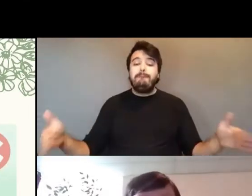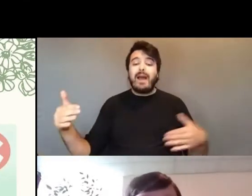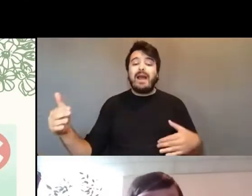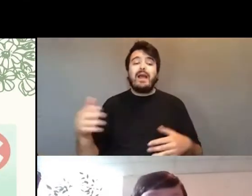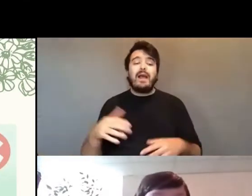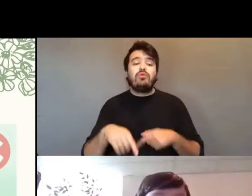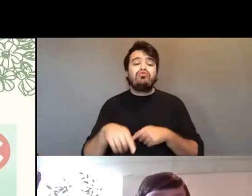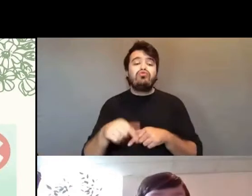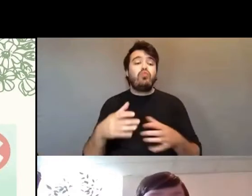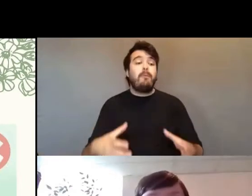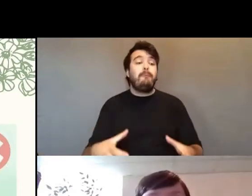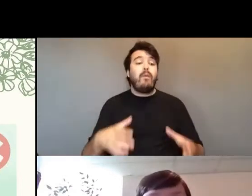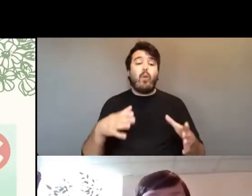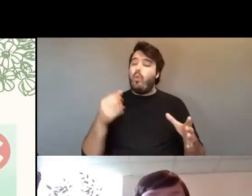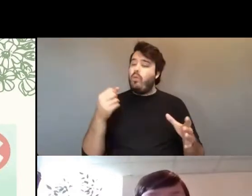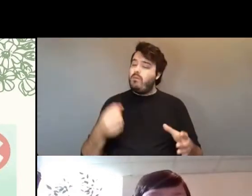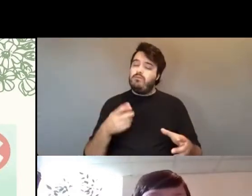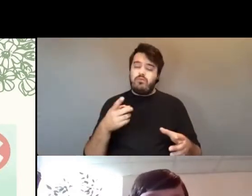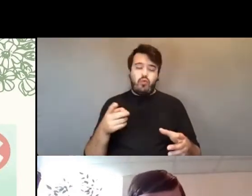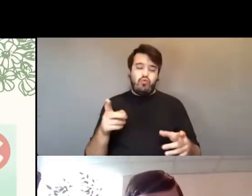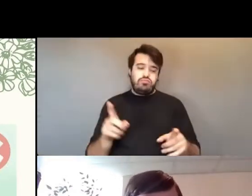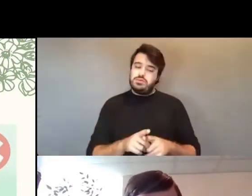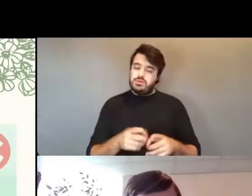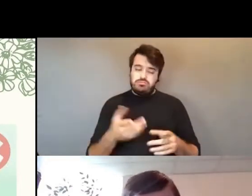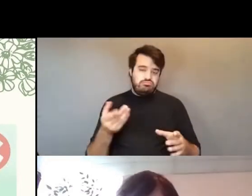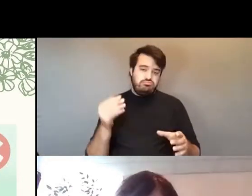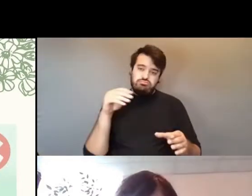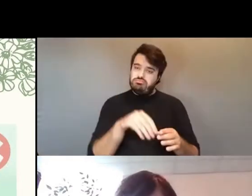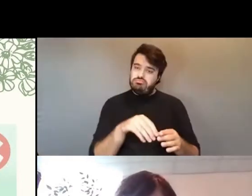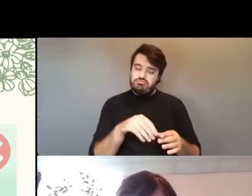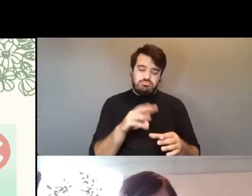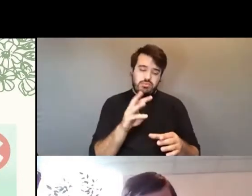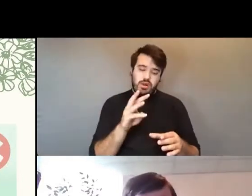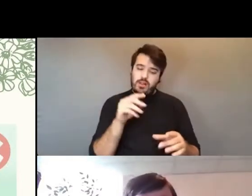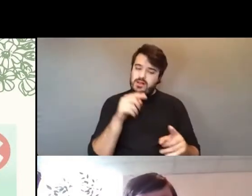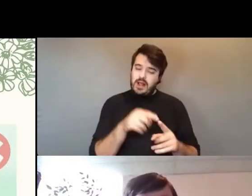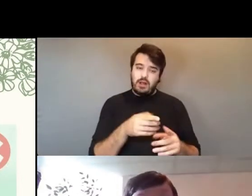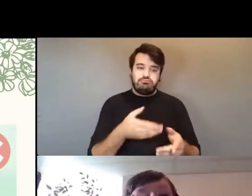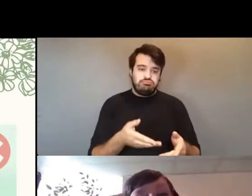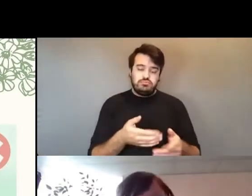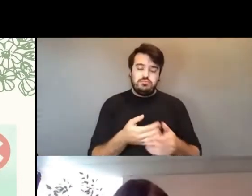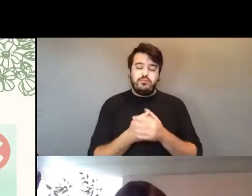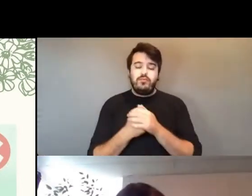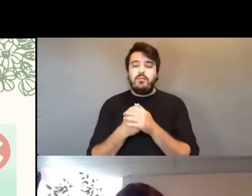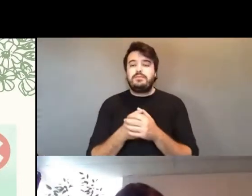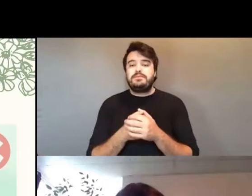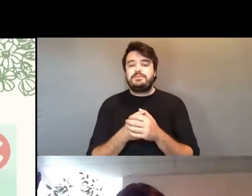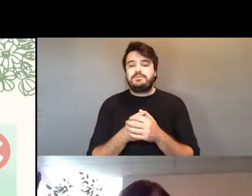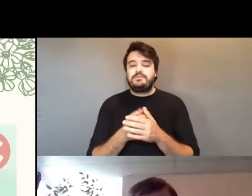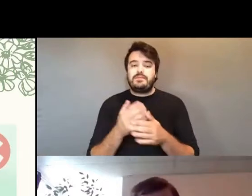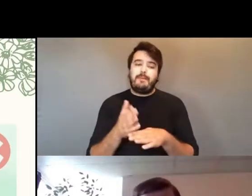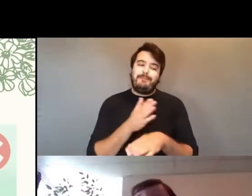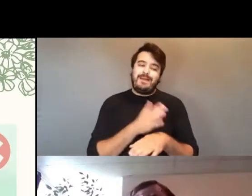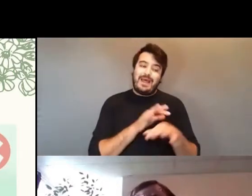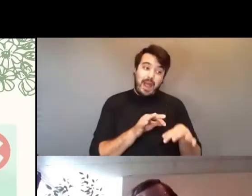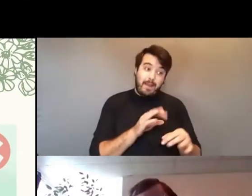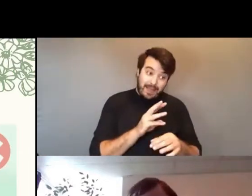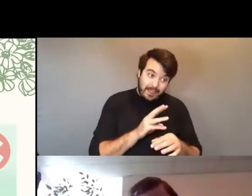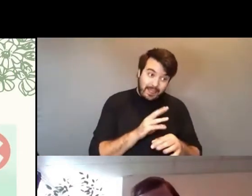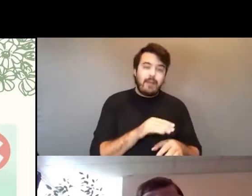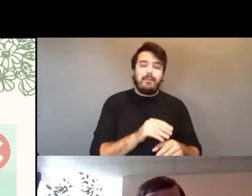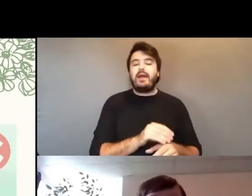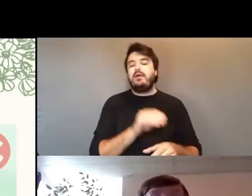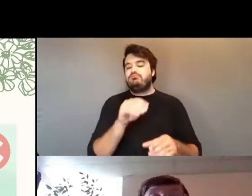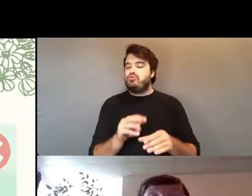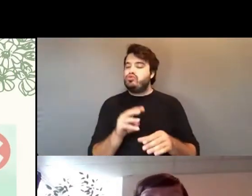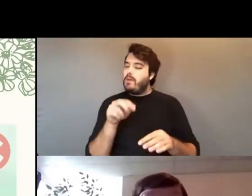pot. Vous pouvez juste le mettre déjà, vous avez pré-trempé vos graines et ensuite, vous pouvez